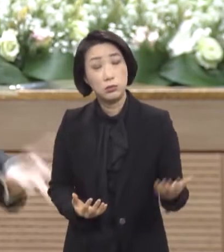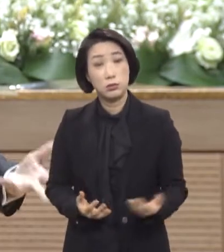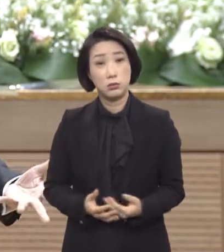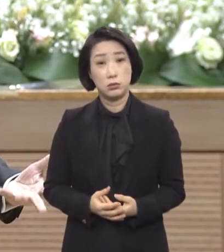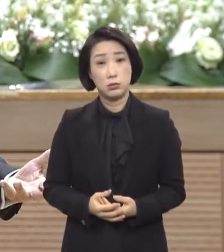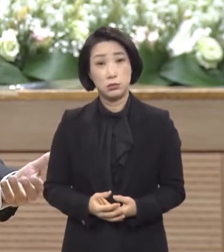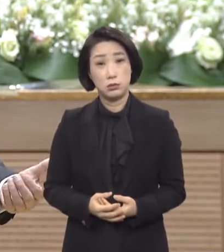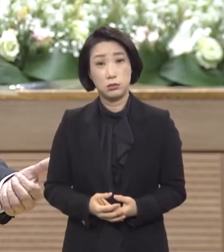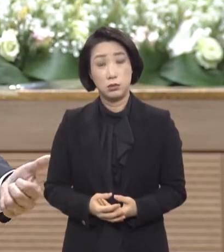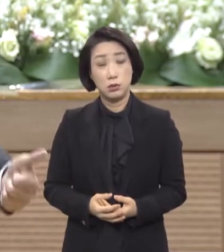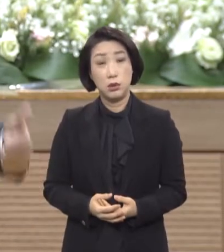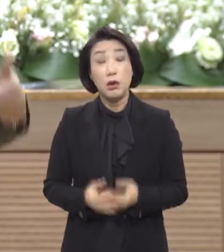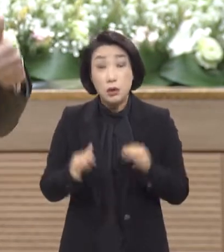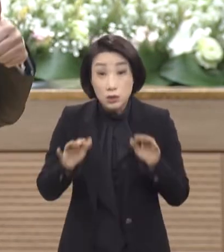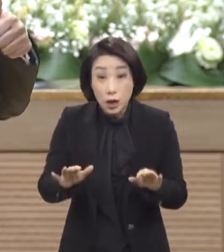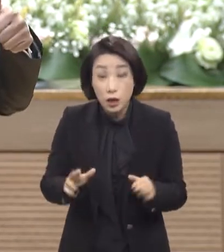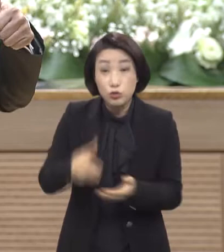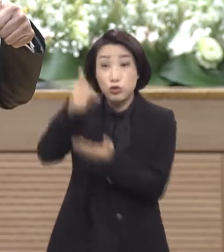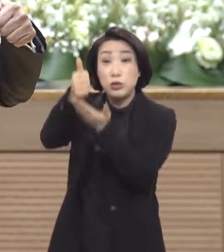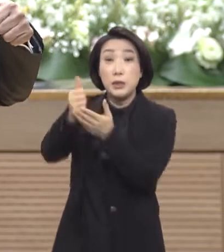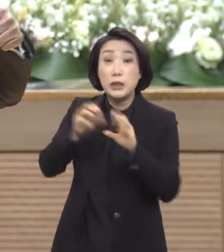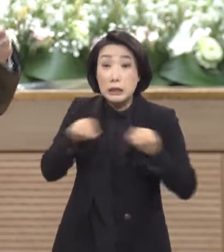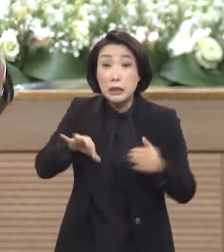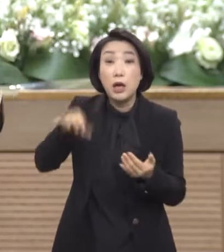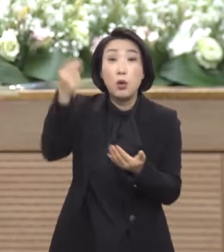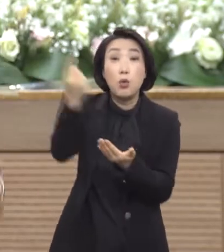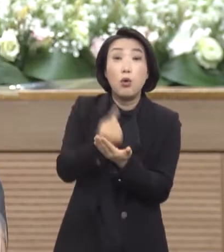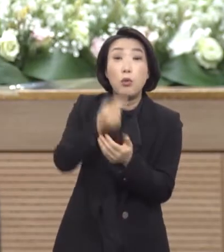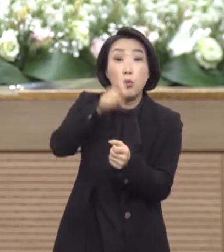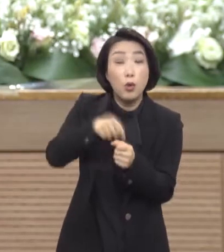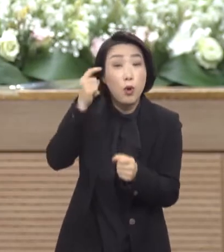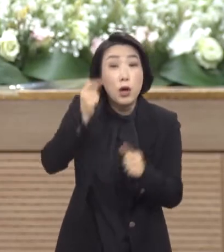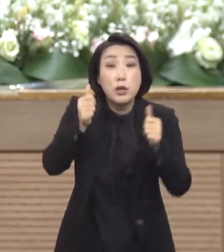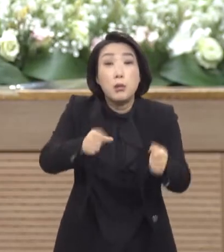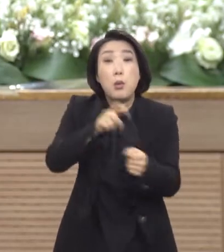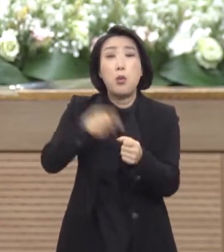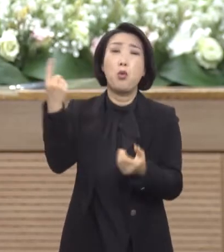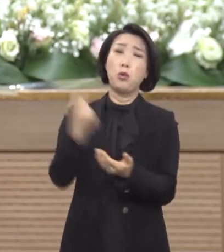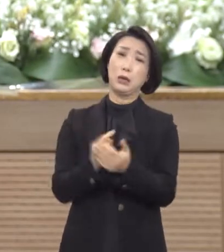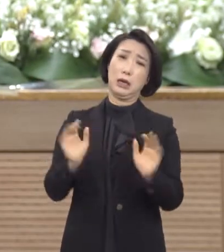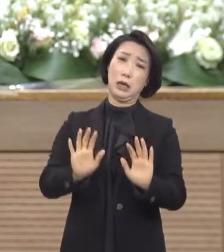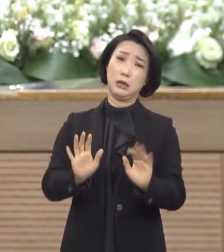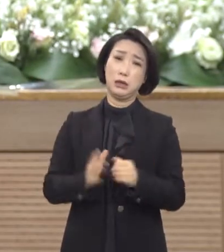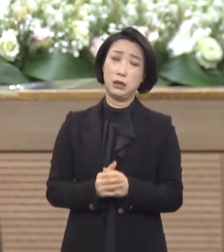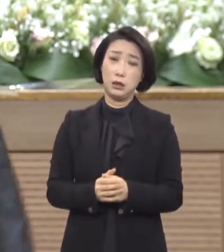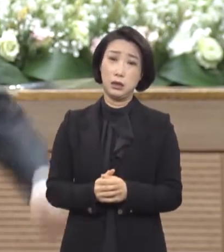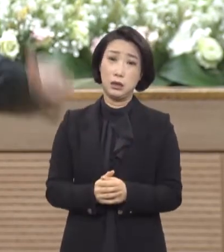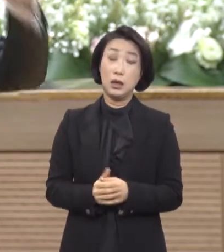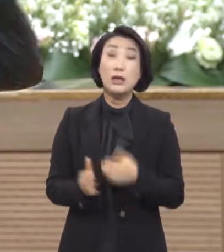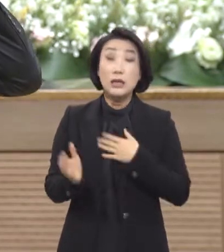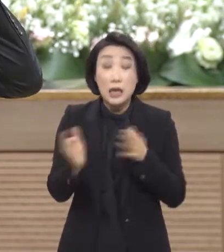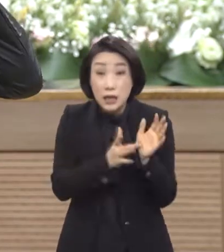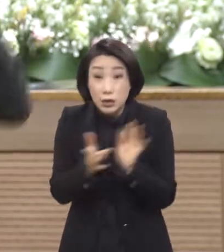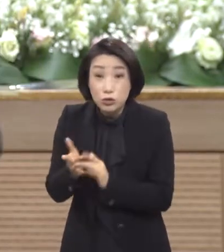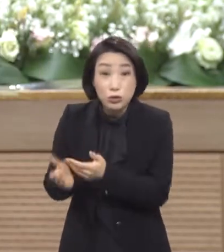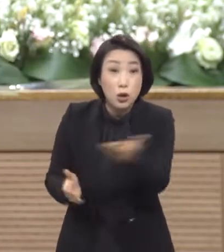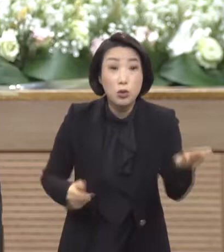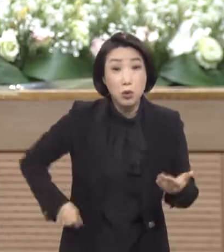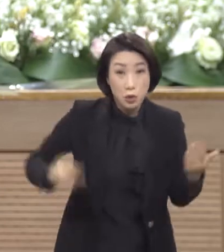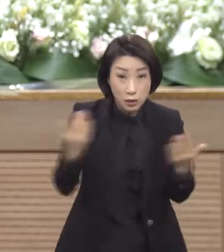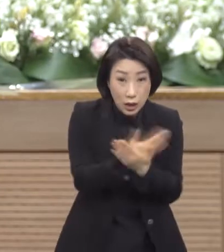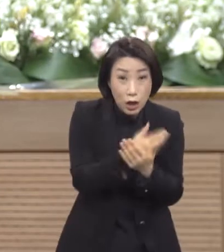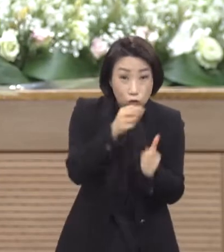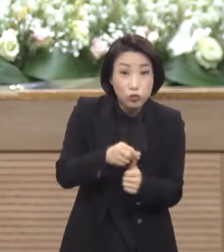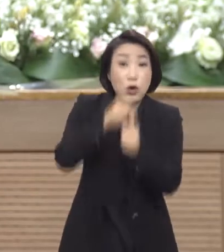없는 겁니다. 주님이 이 땅에 오신 목적은 심판을 안 왔어. 내가 너를